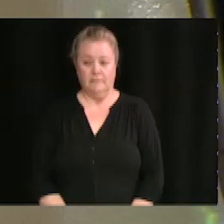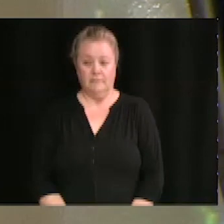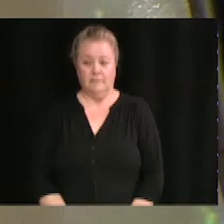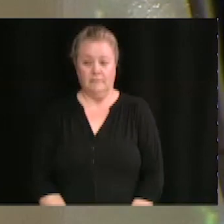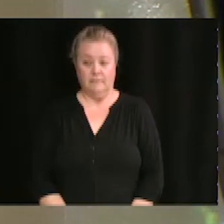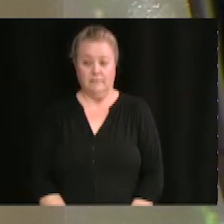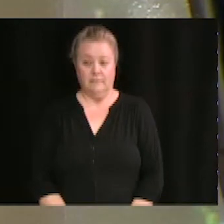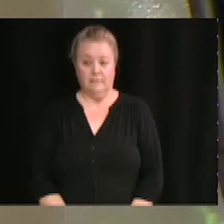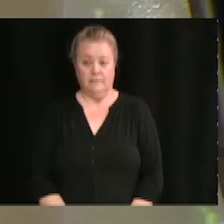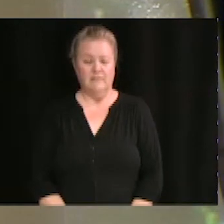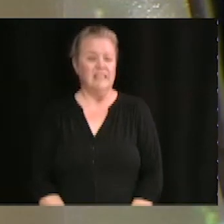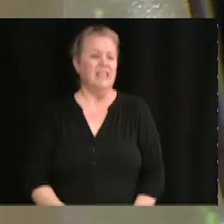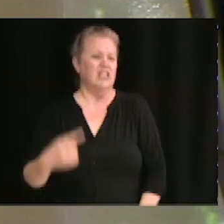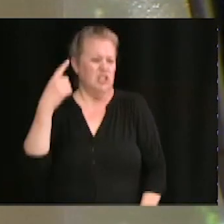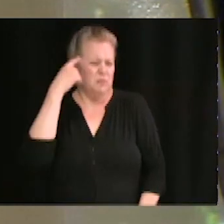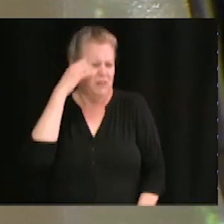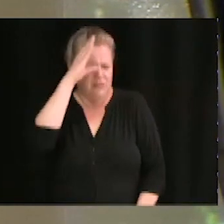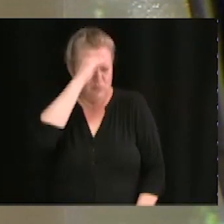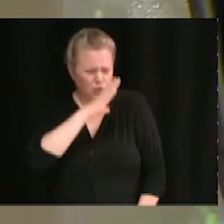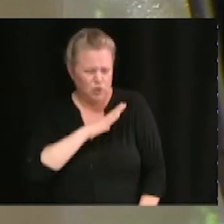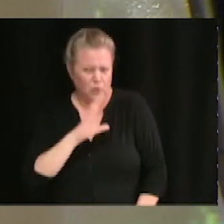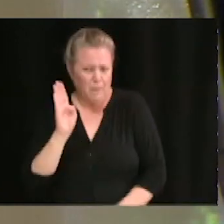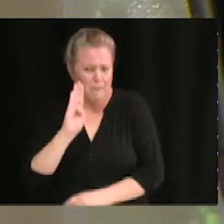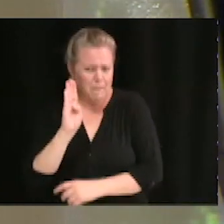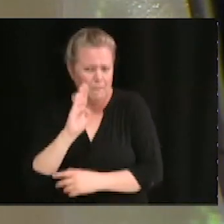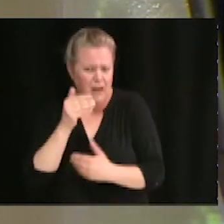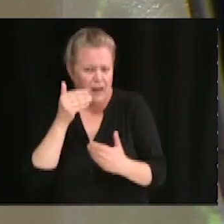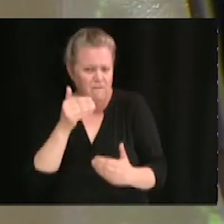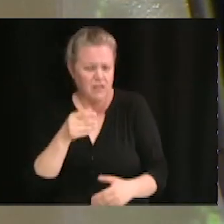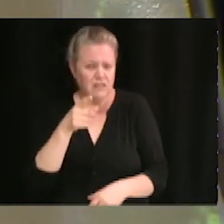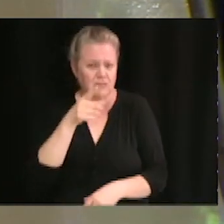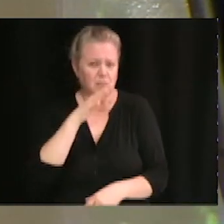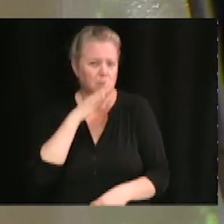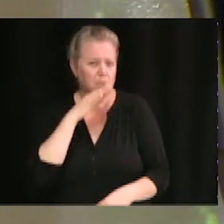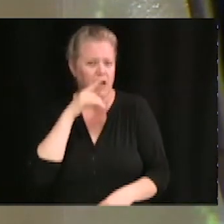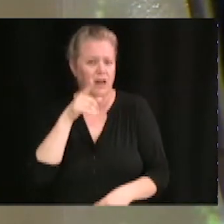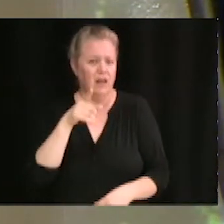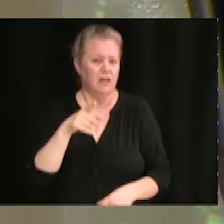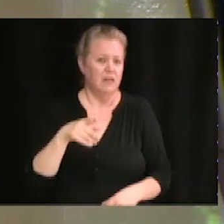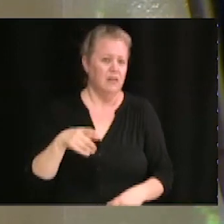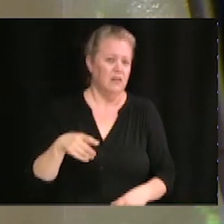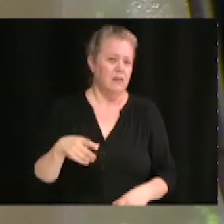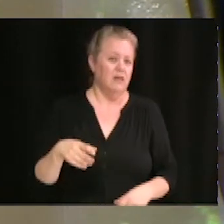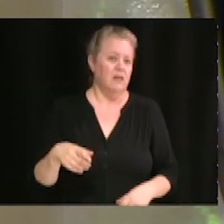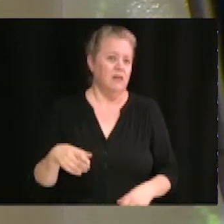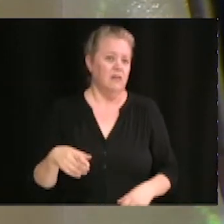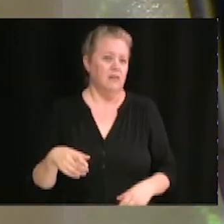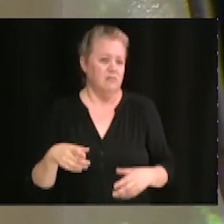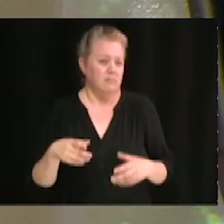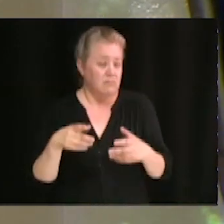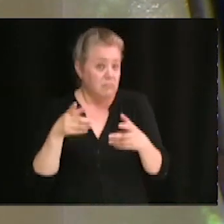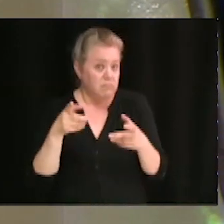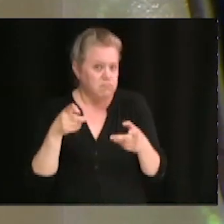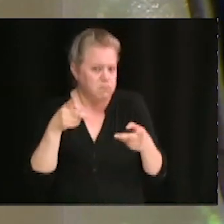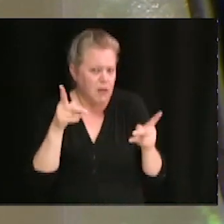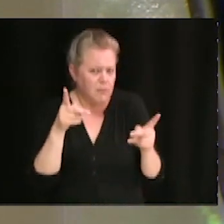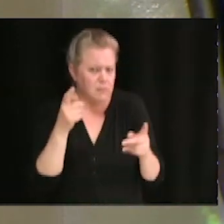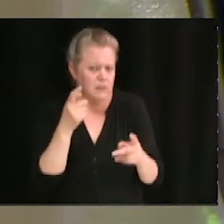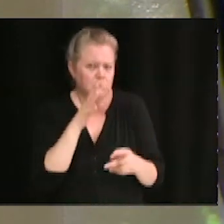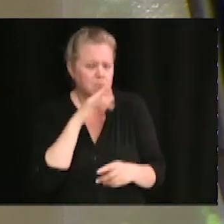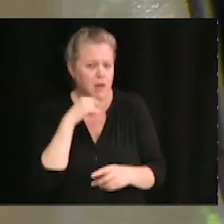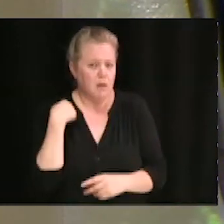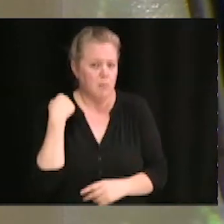Donc, je pense que M. Bellavance, pas vous, l'autre, voulait nous adresser quelques mots. Ça peut se permettre de... Oui, bien sûr, Annie.